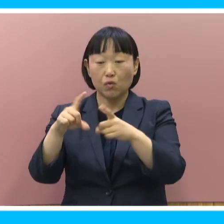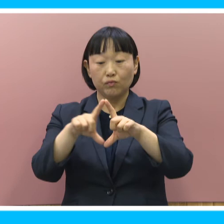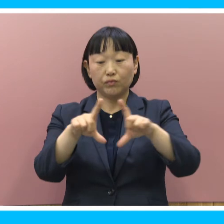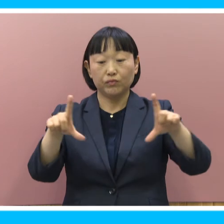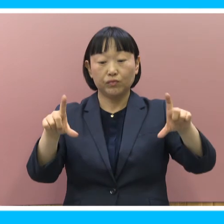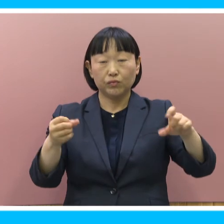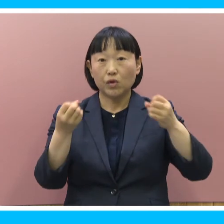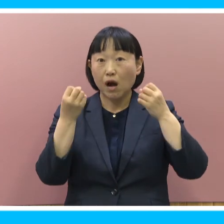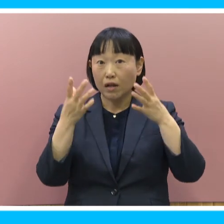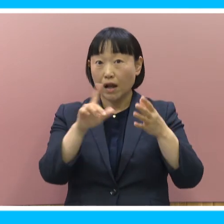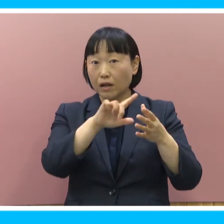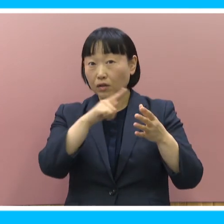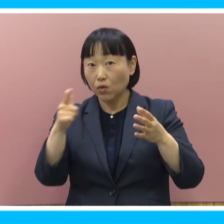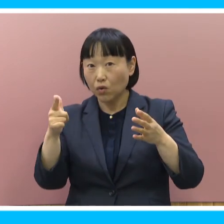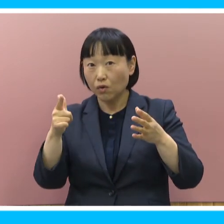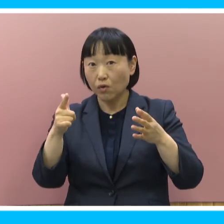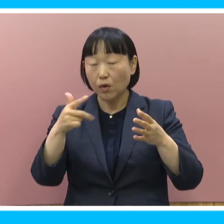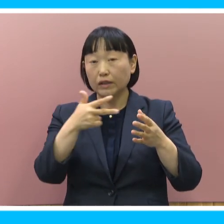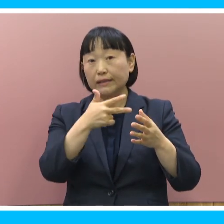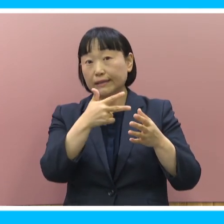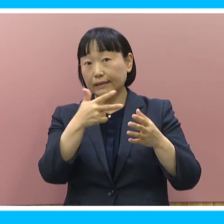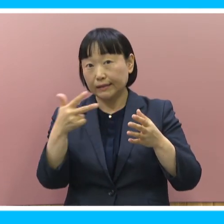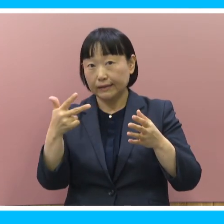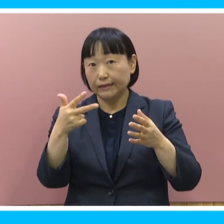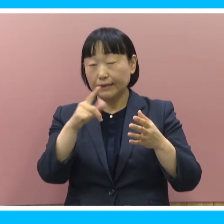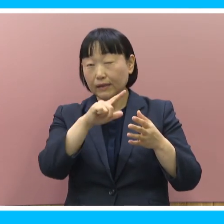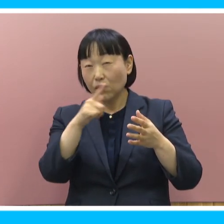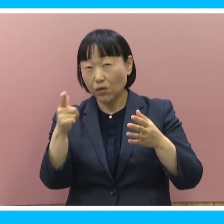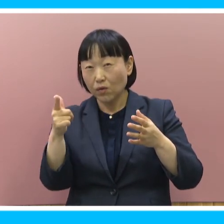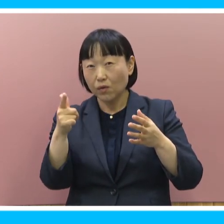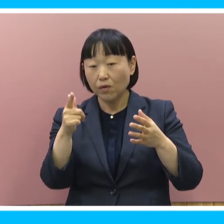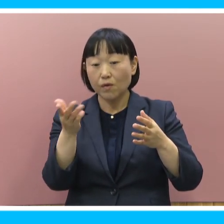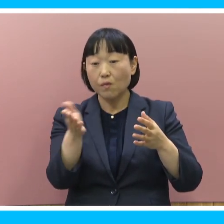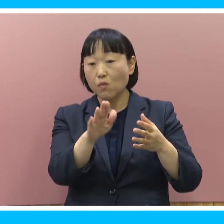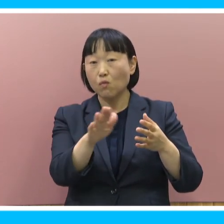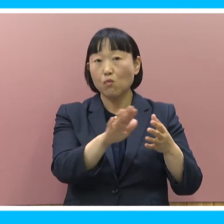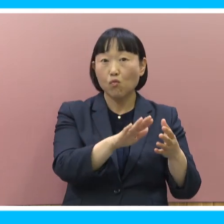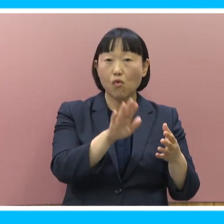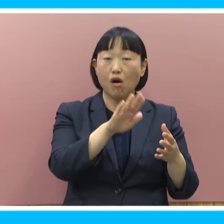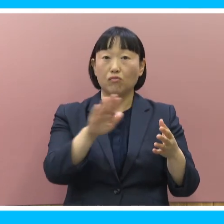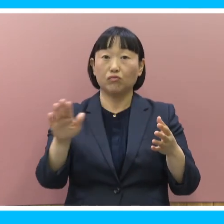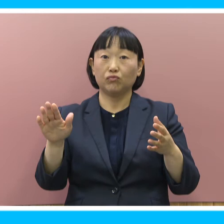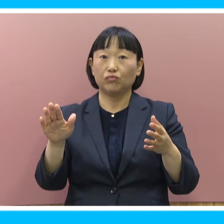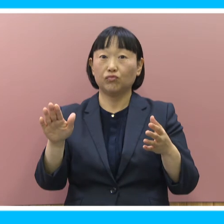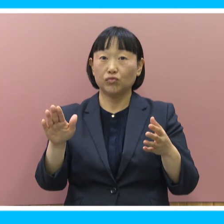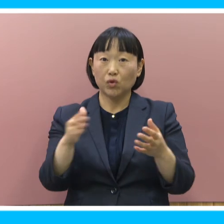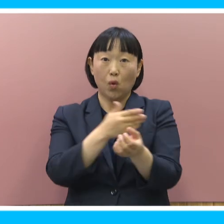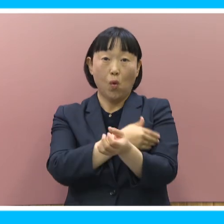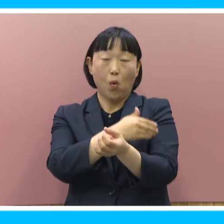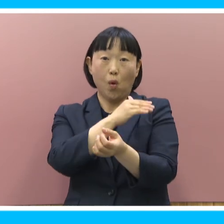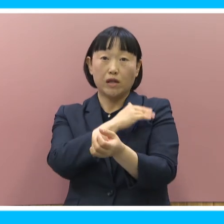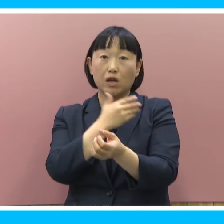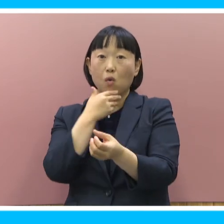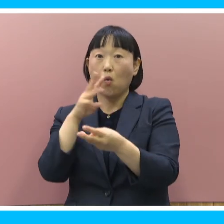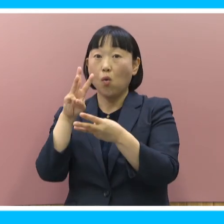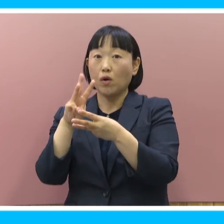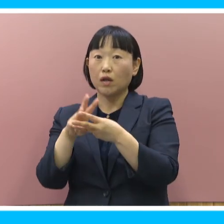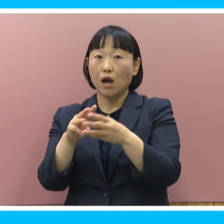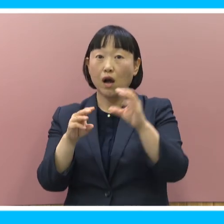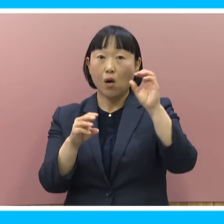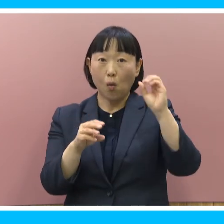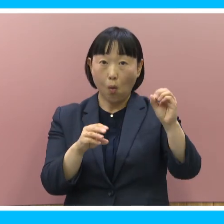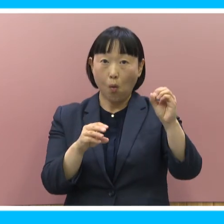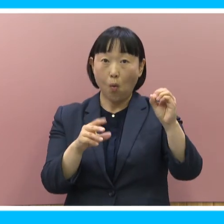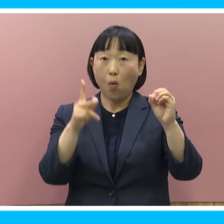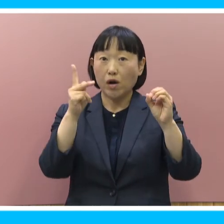しさや多様性を表現するため、さまざまな書体で表しています。岡崎市と幸田町の頭文